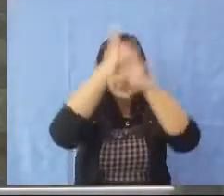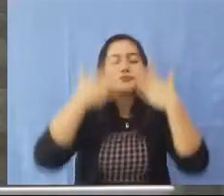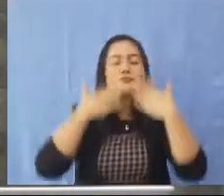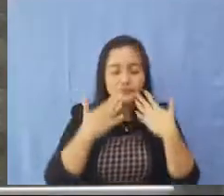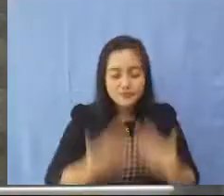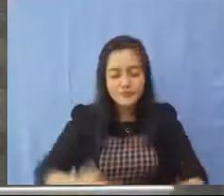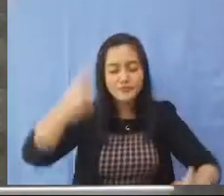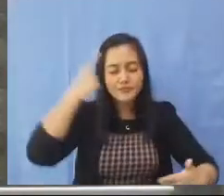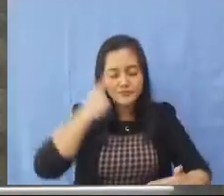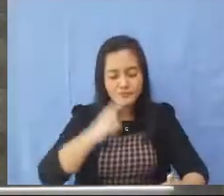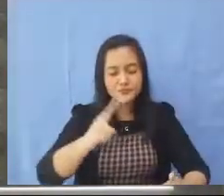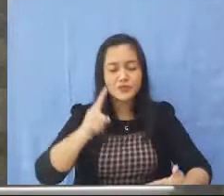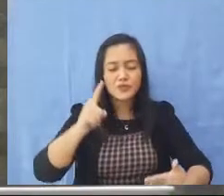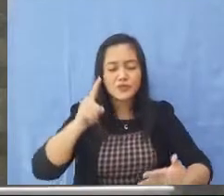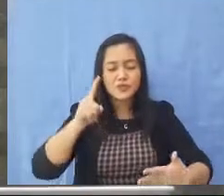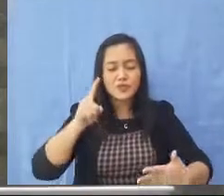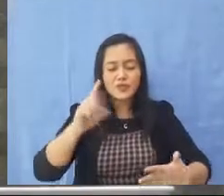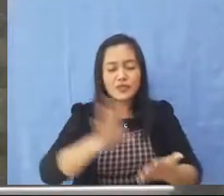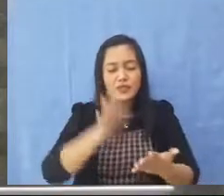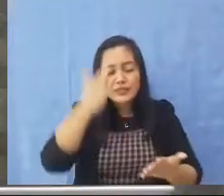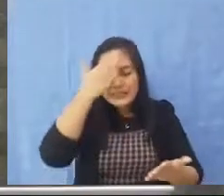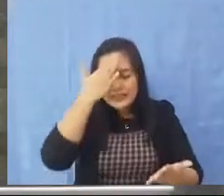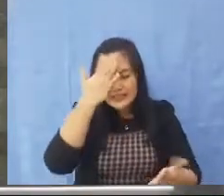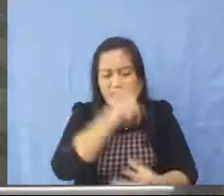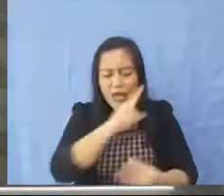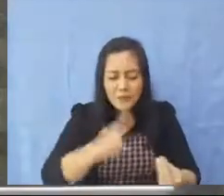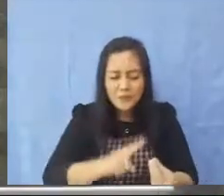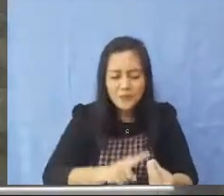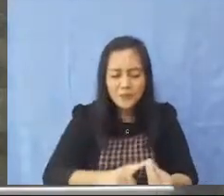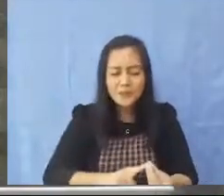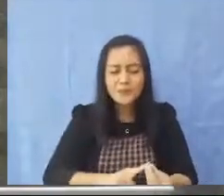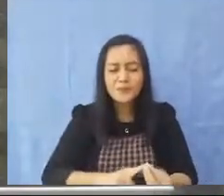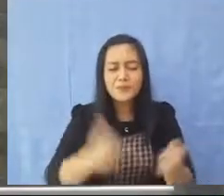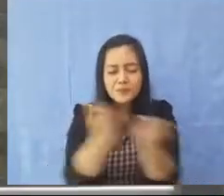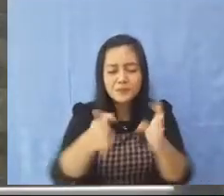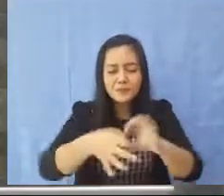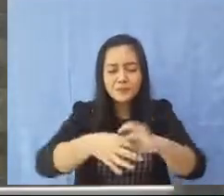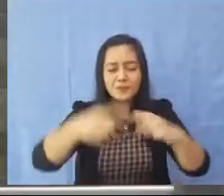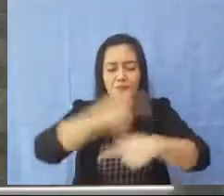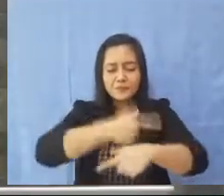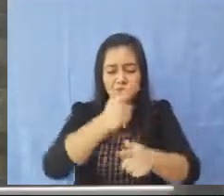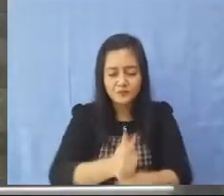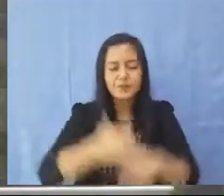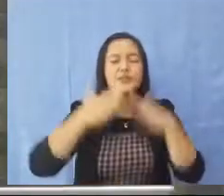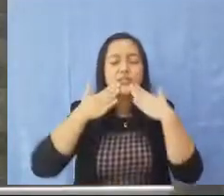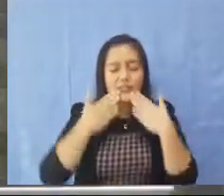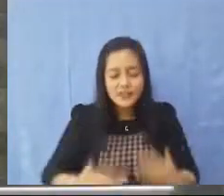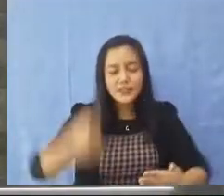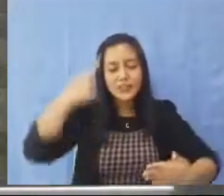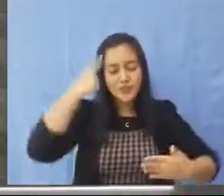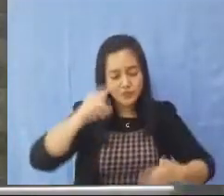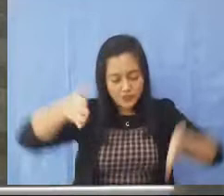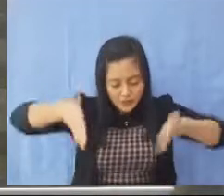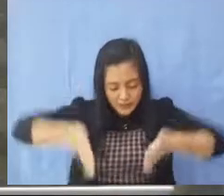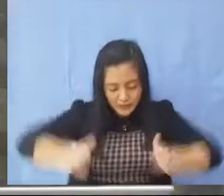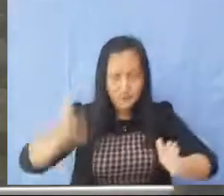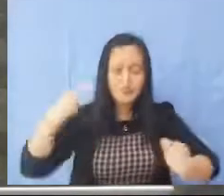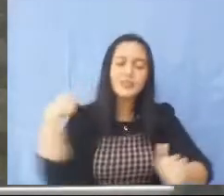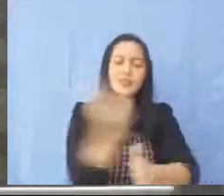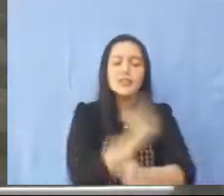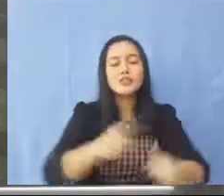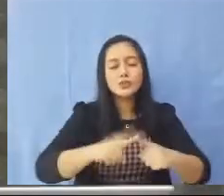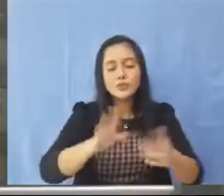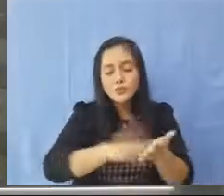the information about the book of Genesis. Thank you for allowing us, O God, to learn kung paano pa po namin kayo makikilala bilang